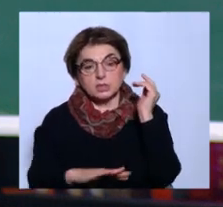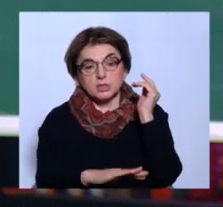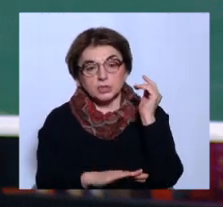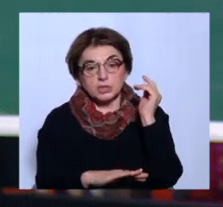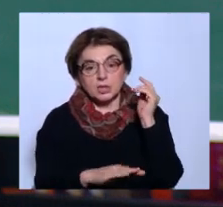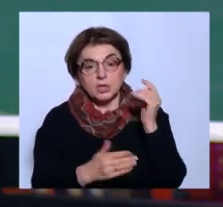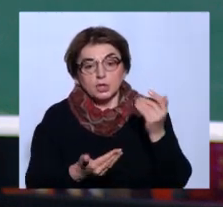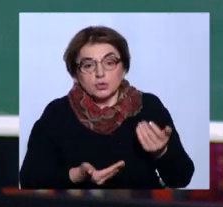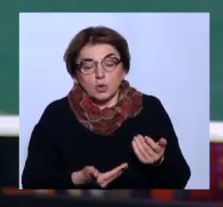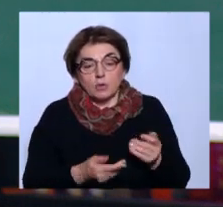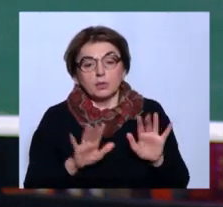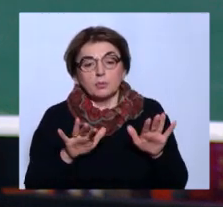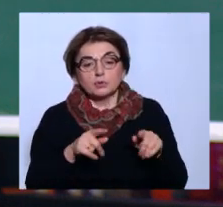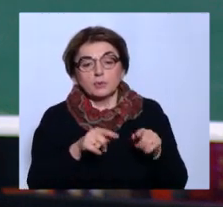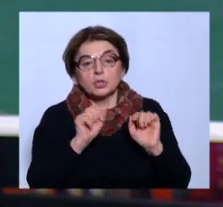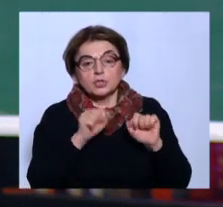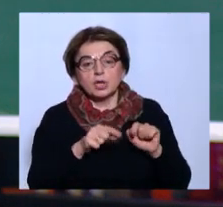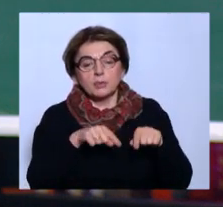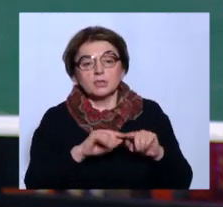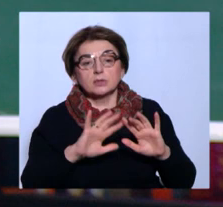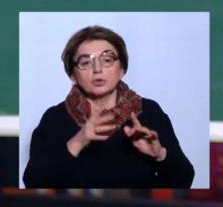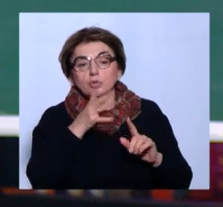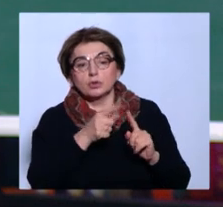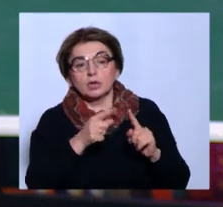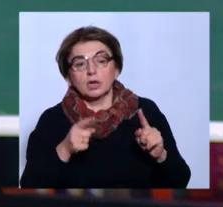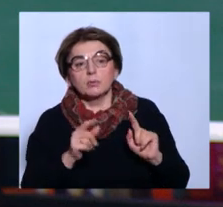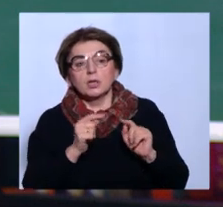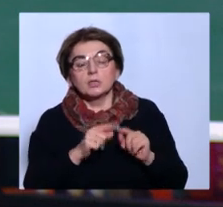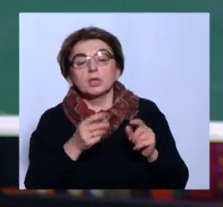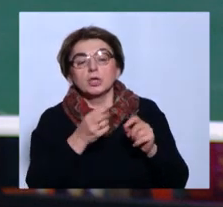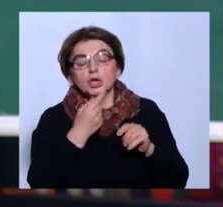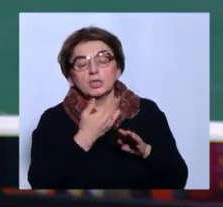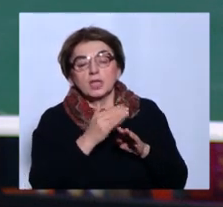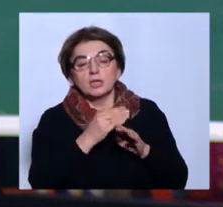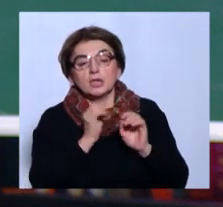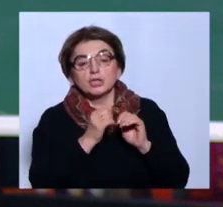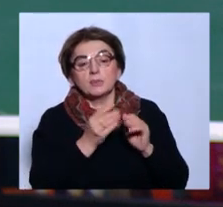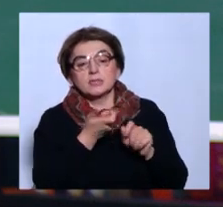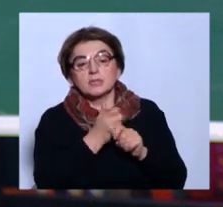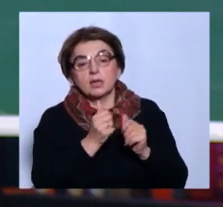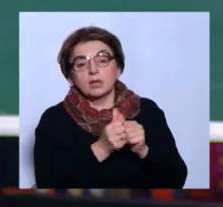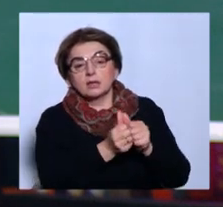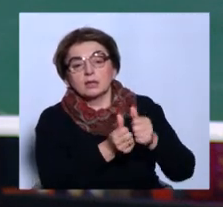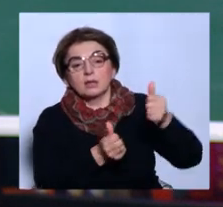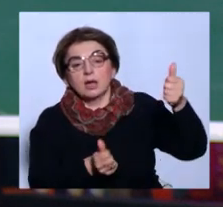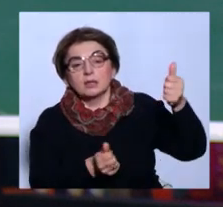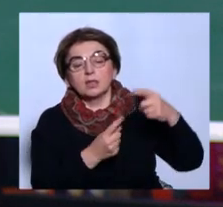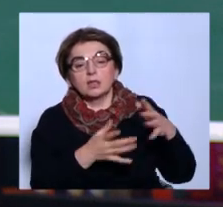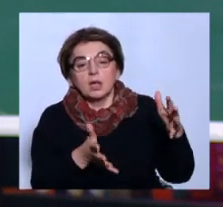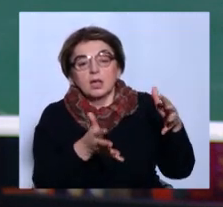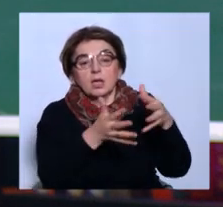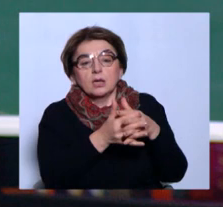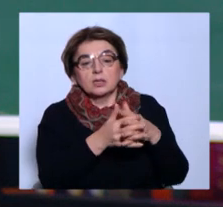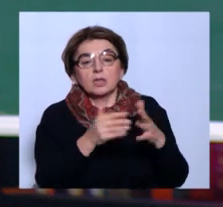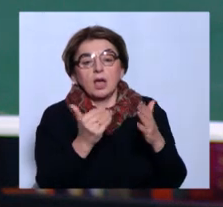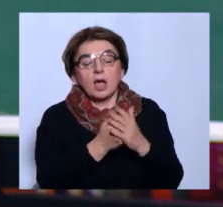ცალკე და დროთა განმავლობაში შეიძლება ისე მოხდეს, რომ ესენი ისე დაცილდნენ გენეტიკურად ერთმანეთს, რომ ვეღარ შეეჯვარონ და ვეღარ